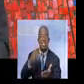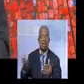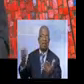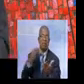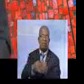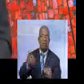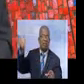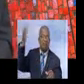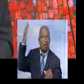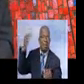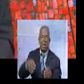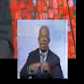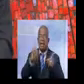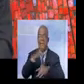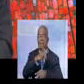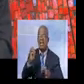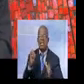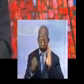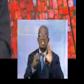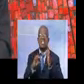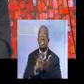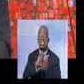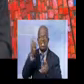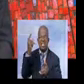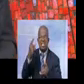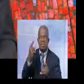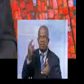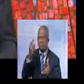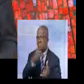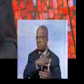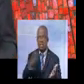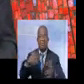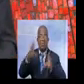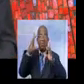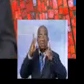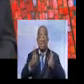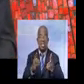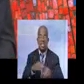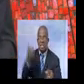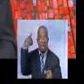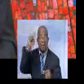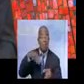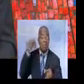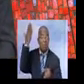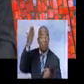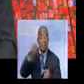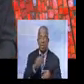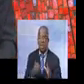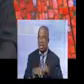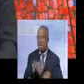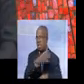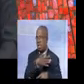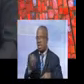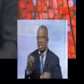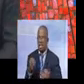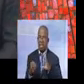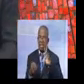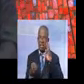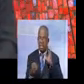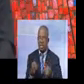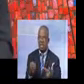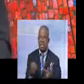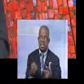baux. Mais il s'agit surtout de prendre des décisions à plus long terme. Cette préoccupation a été